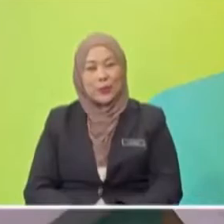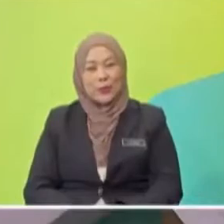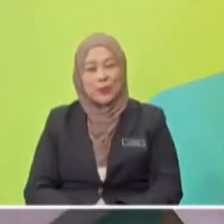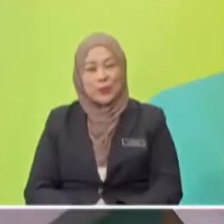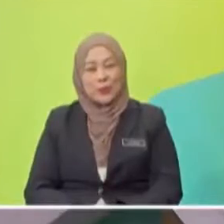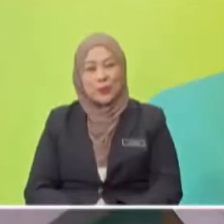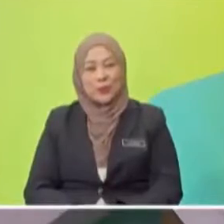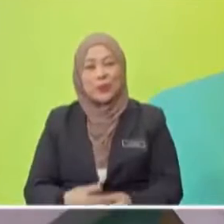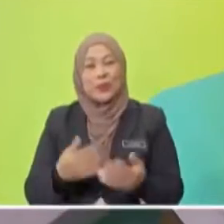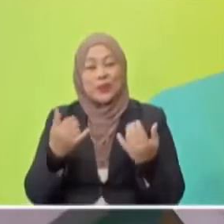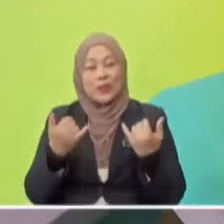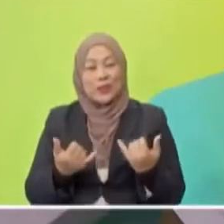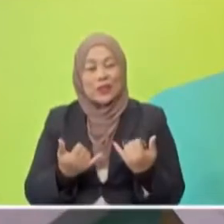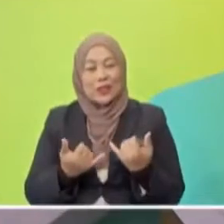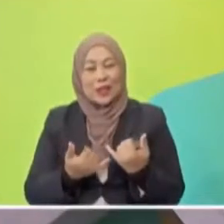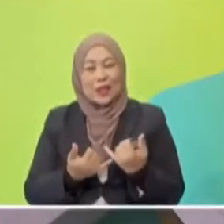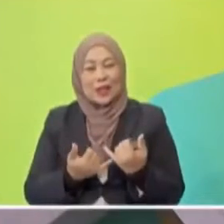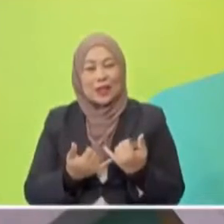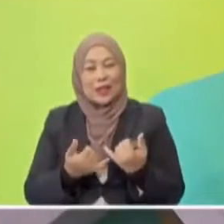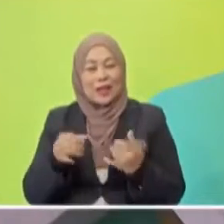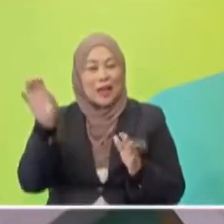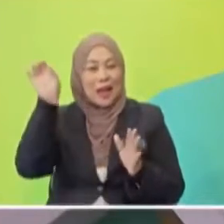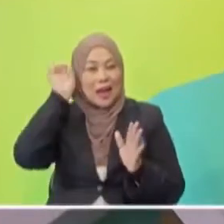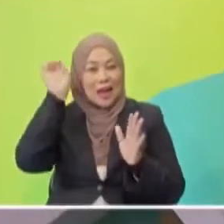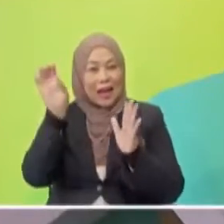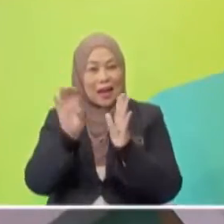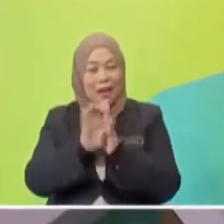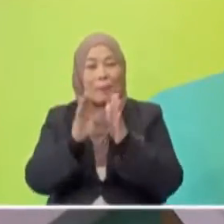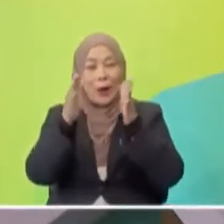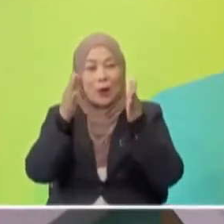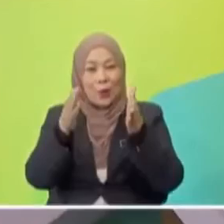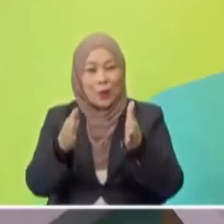manusia ada ada tumbuh-tumbuhan